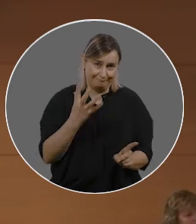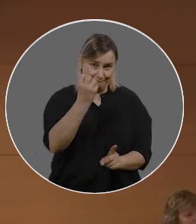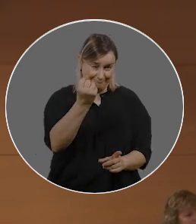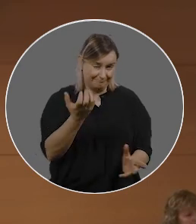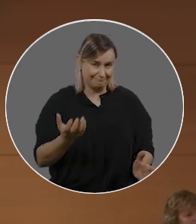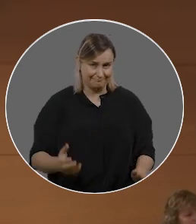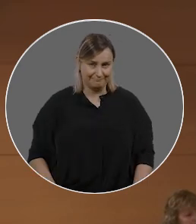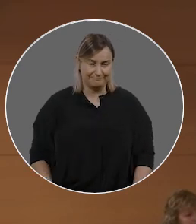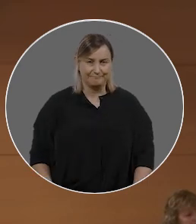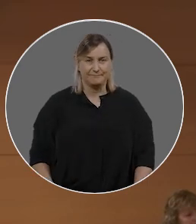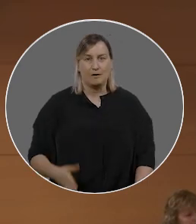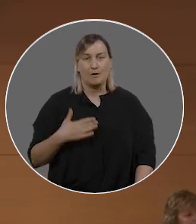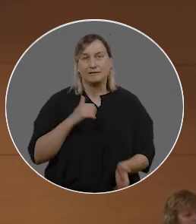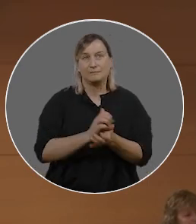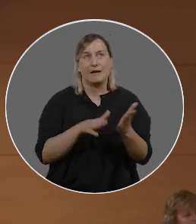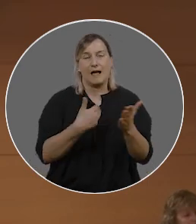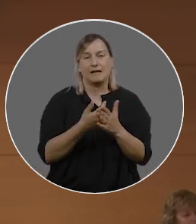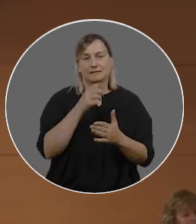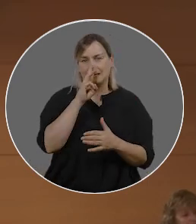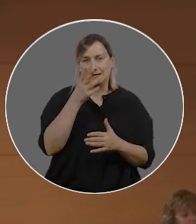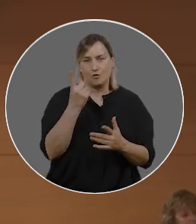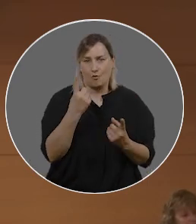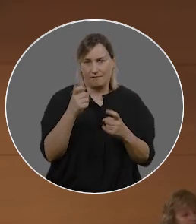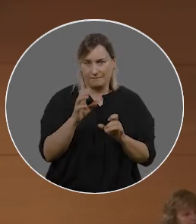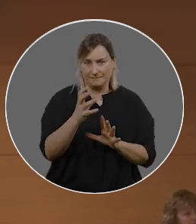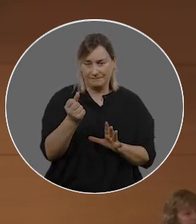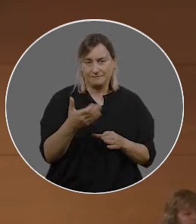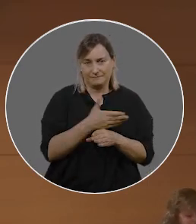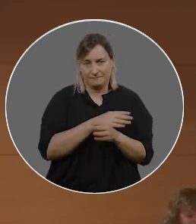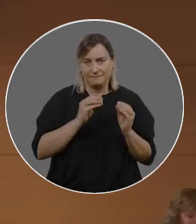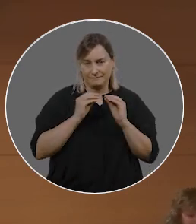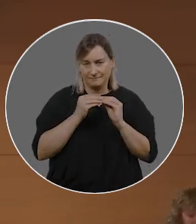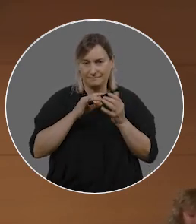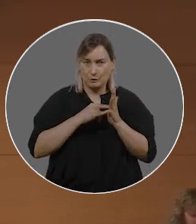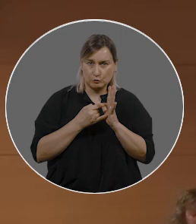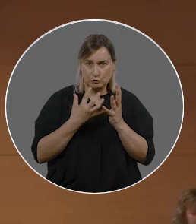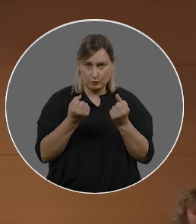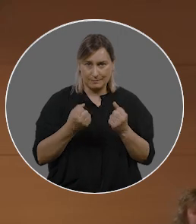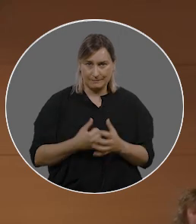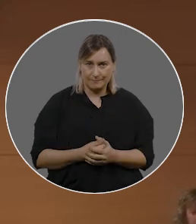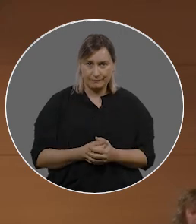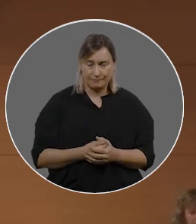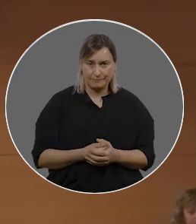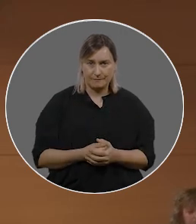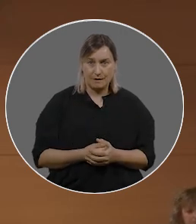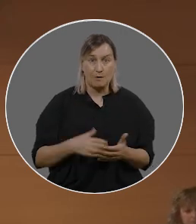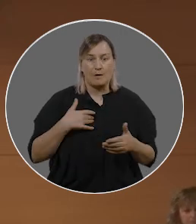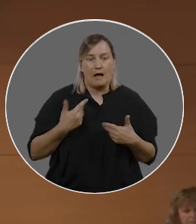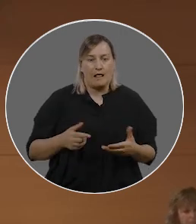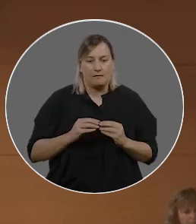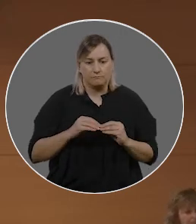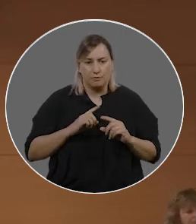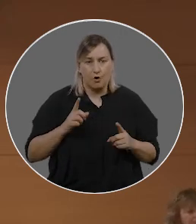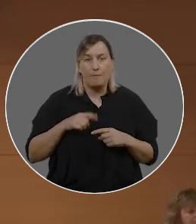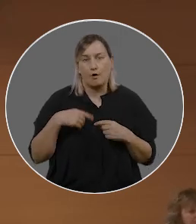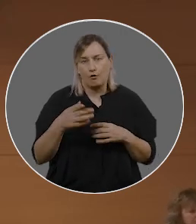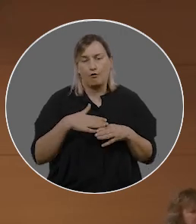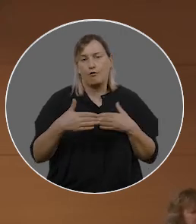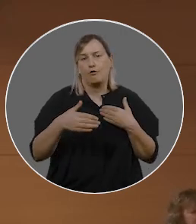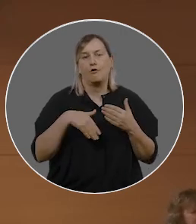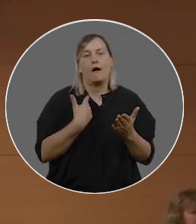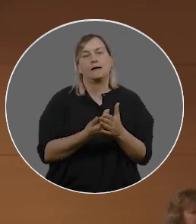igual. No hauries de deixar passar 3 anys, no?, per arreglar-ho. O sigui, immediatament, evidentment, no, ho acabes de